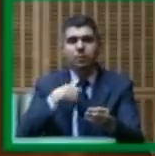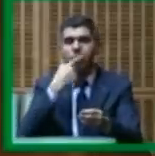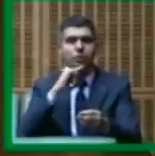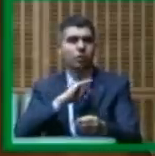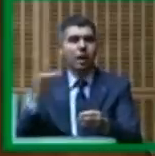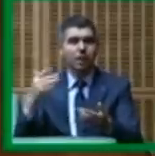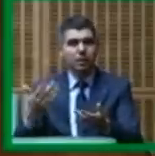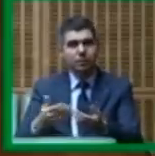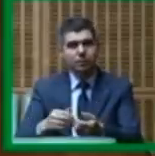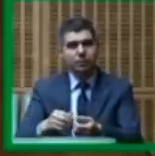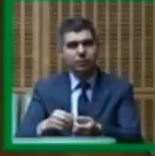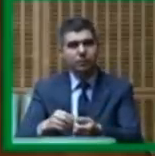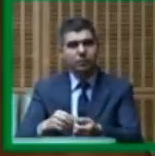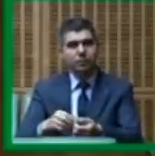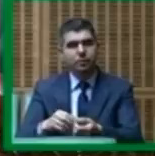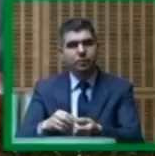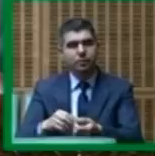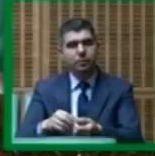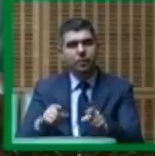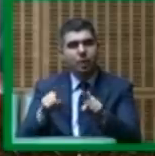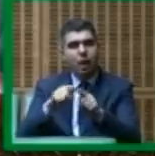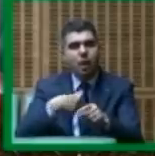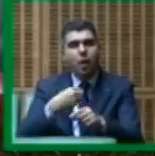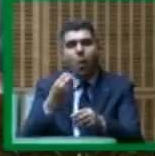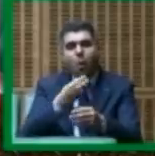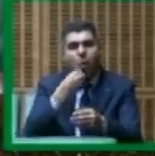كاين. كاين اللي كياكل ما يشبع.